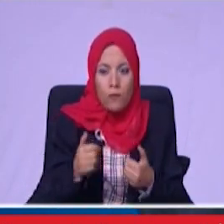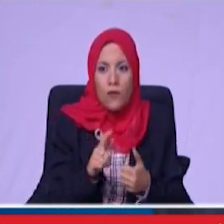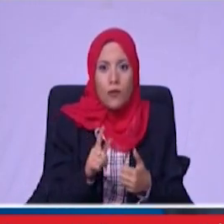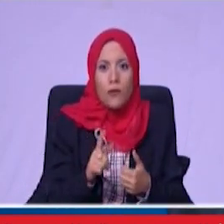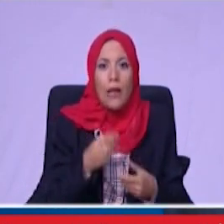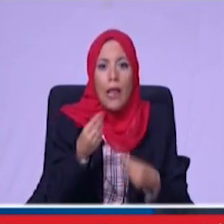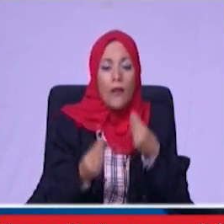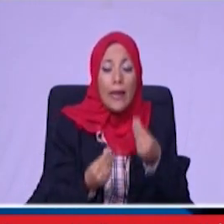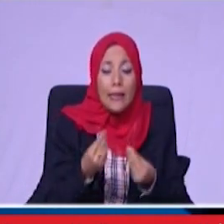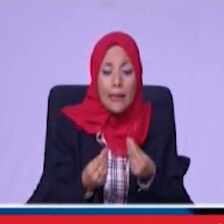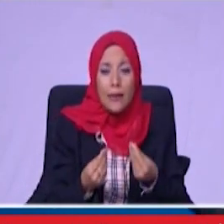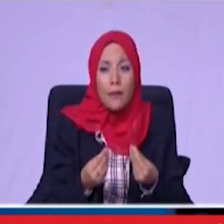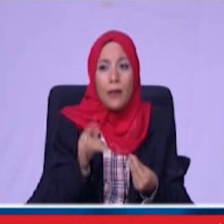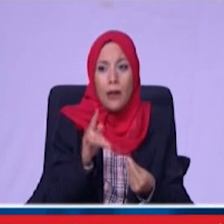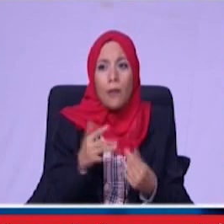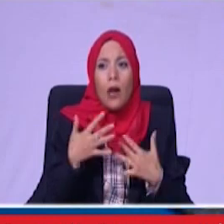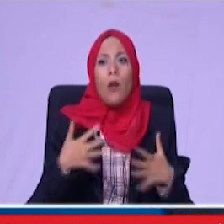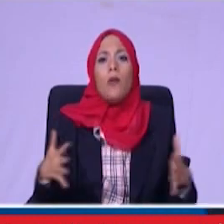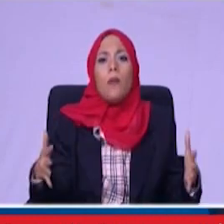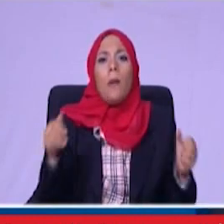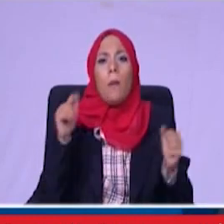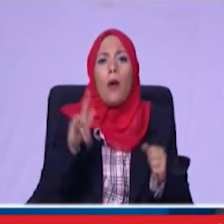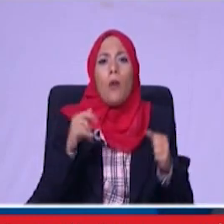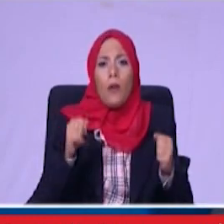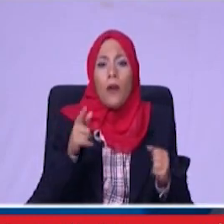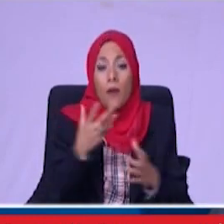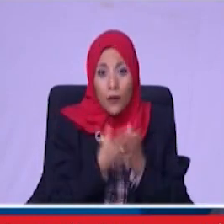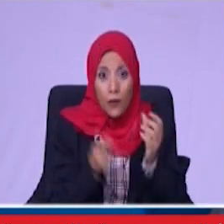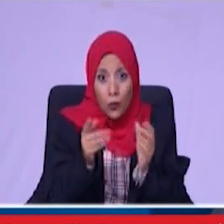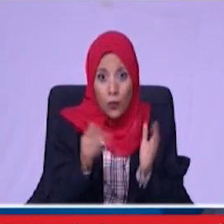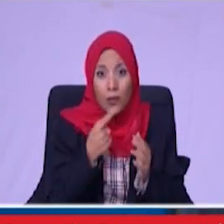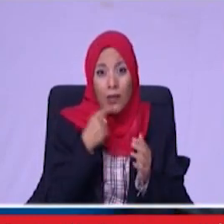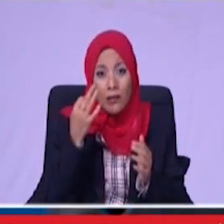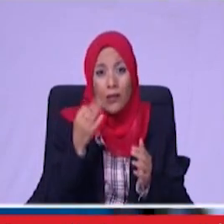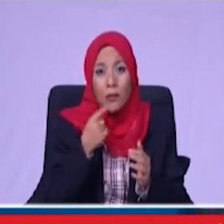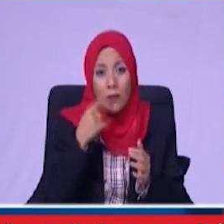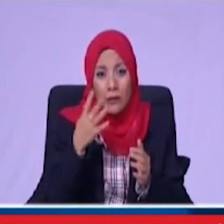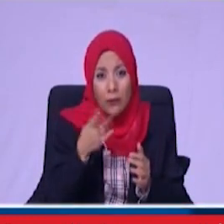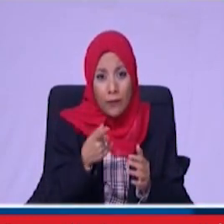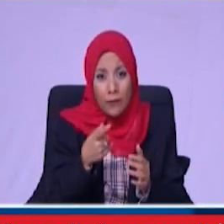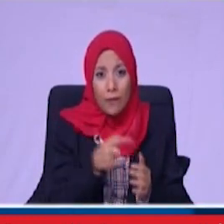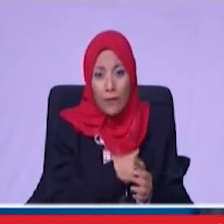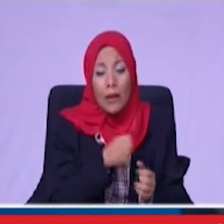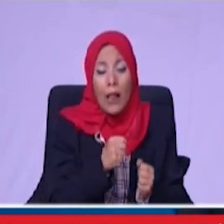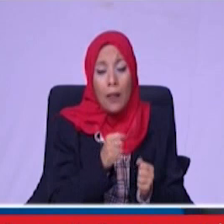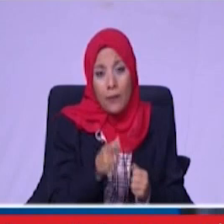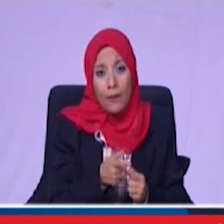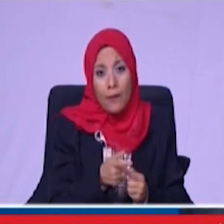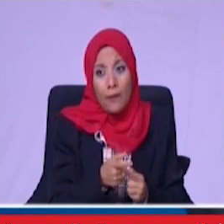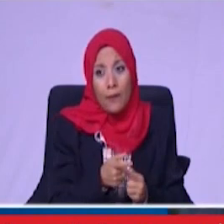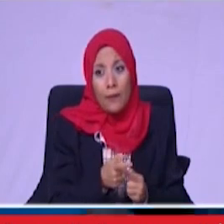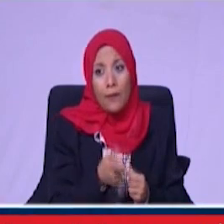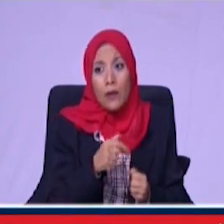فلسه غلاوته ايه عاليه قوي فشوف الطفل الصغير اللي عنده تلات اربع سنين تعلق قلب الاب به وشفت